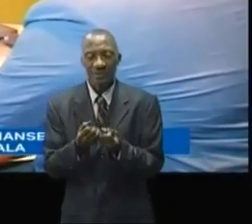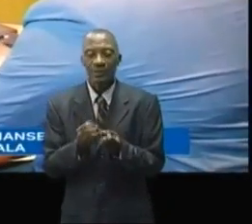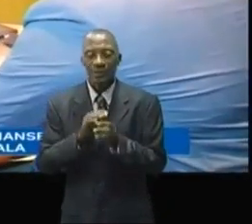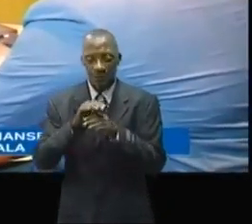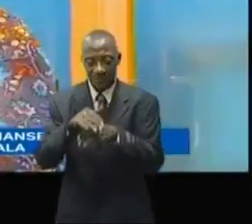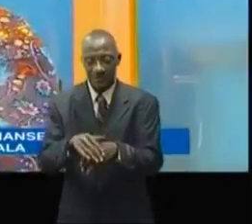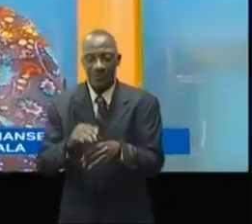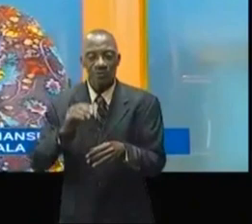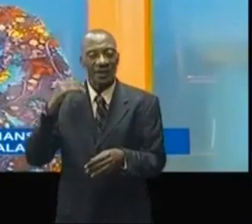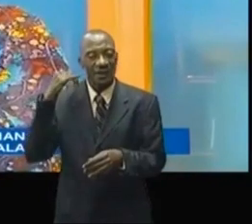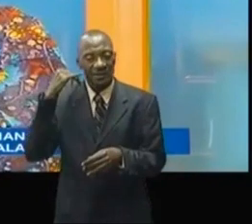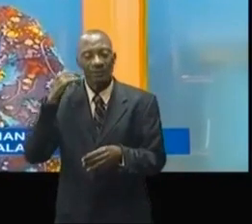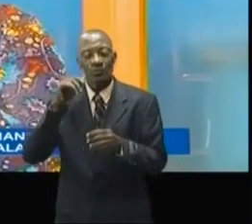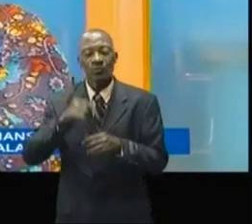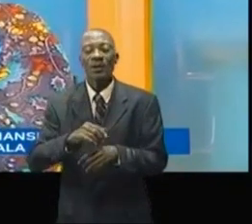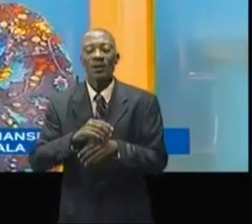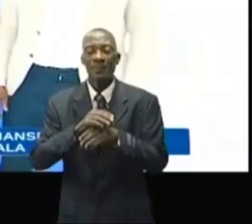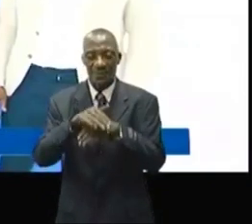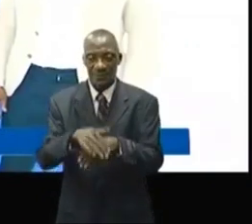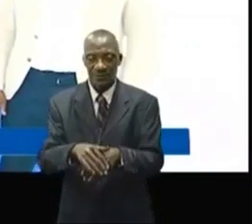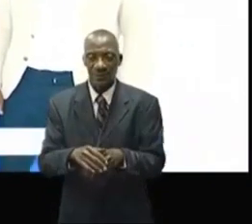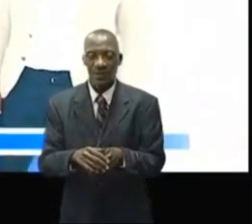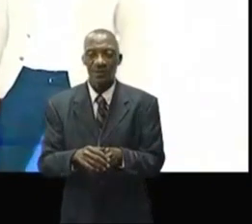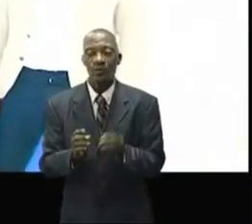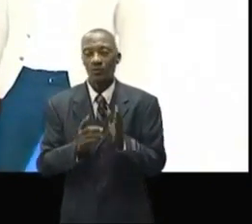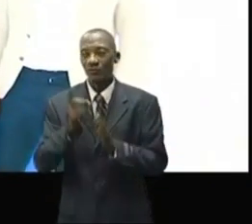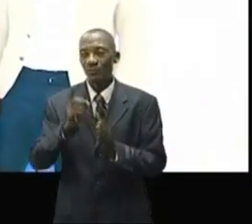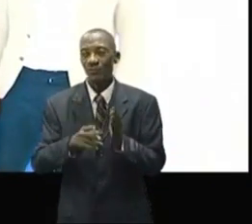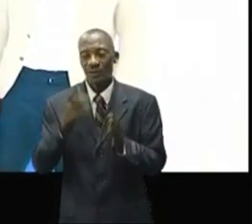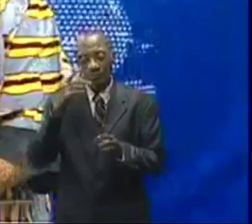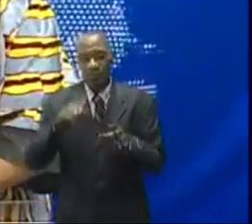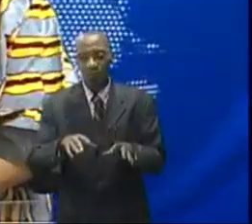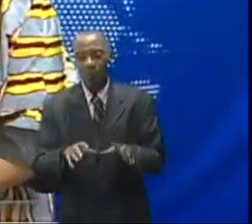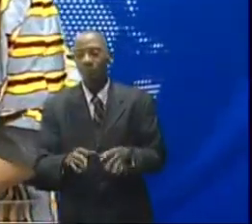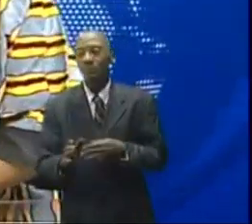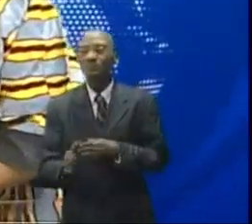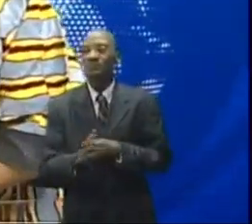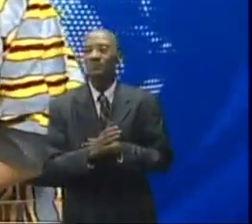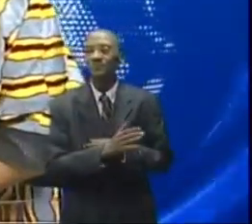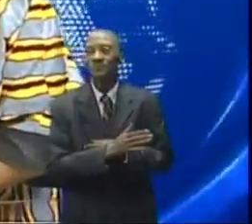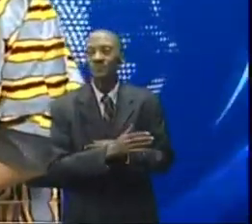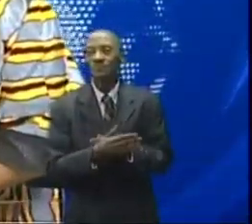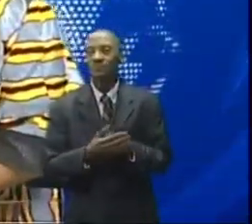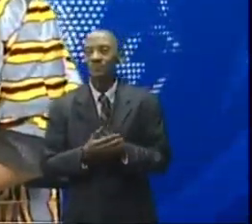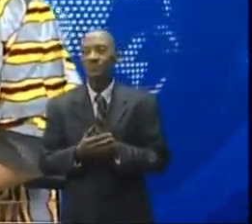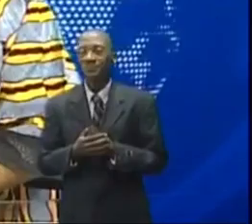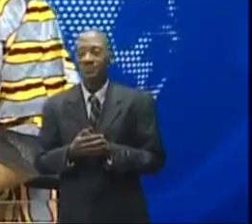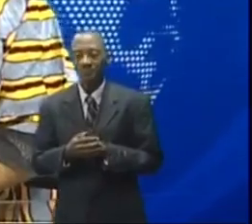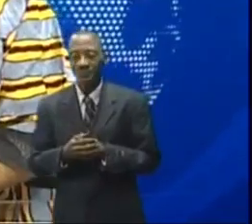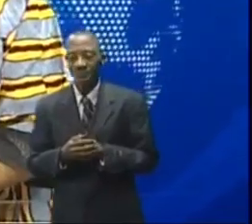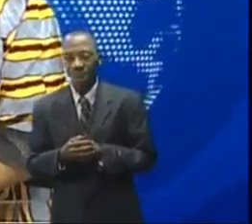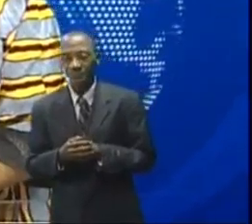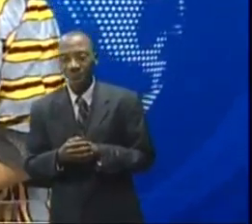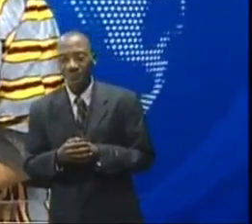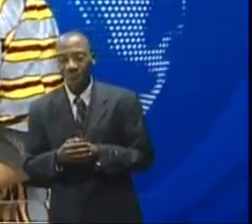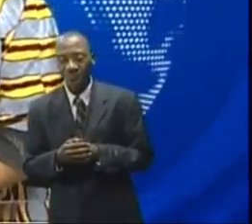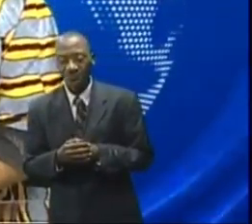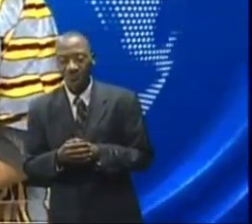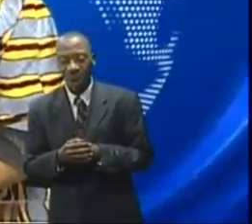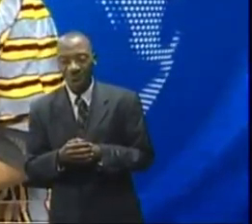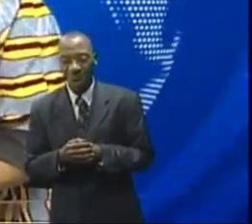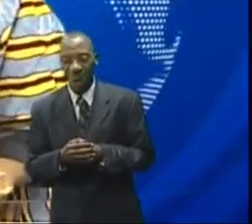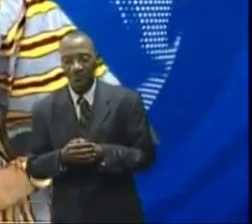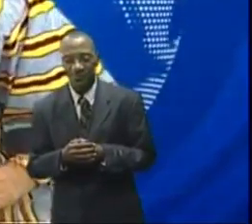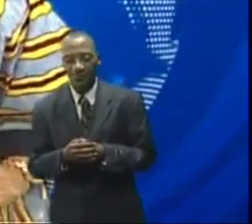facile l'accessibilité aux services de télécommunications. Et puis, lutte contre les violences sexuelles dans les